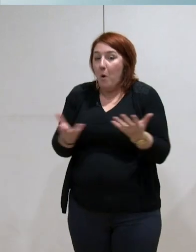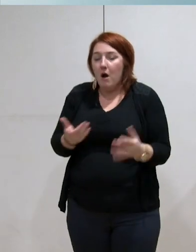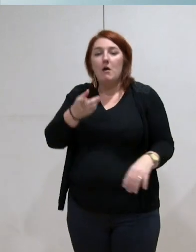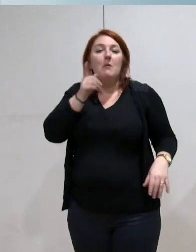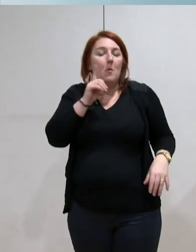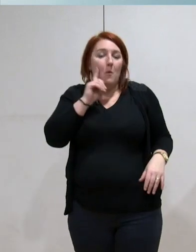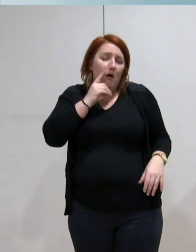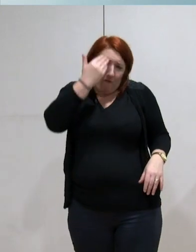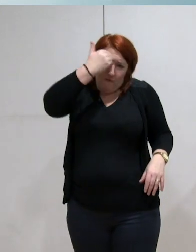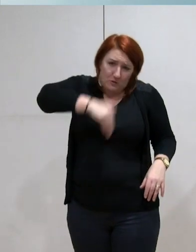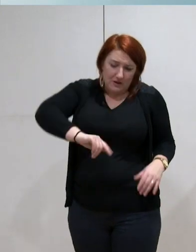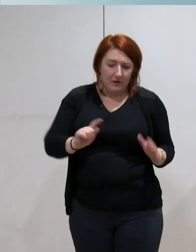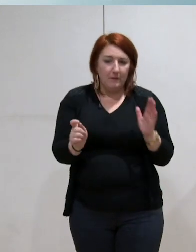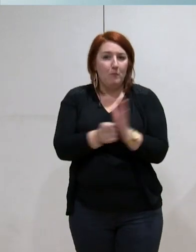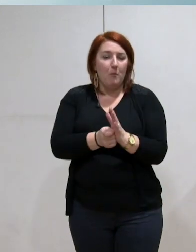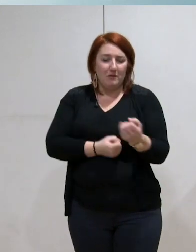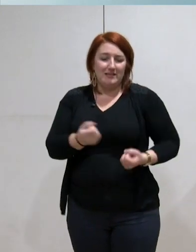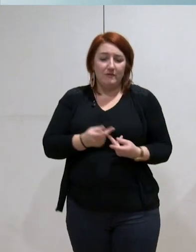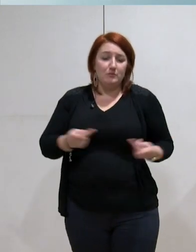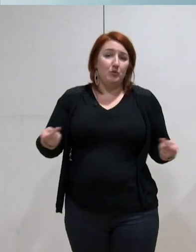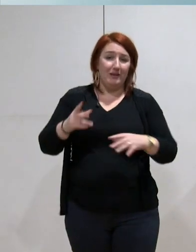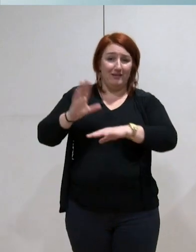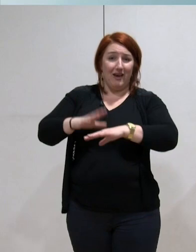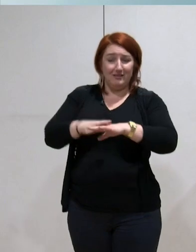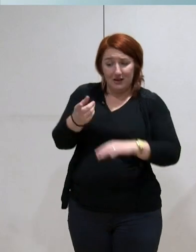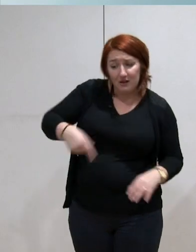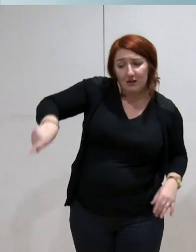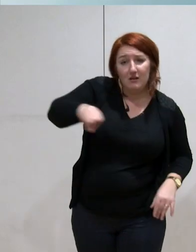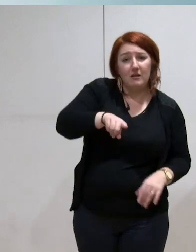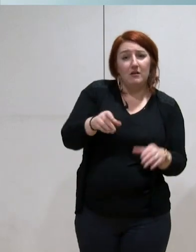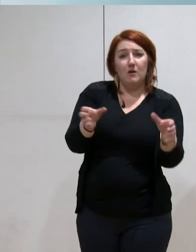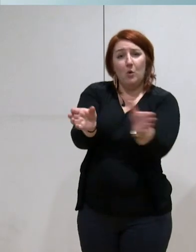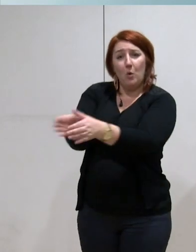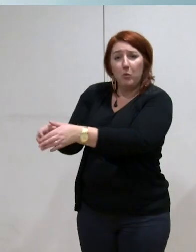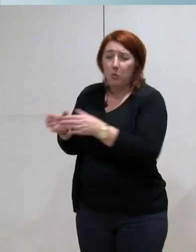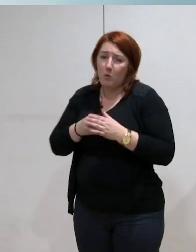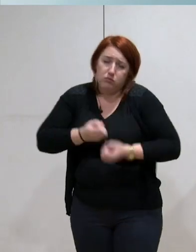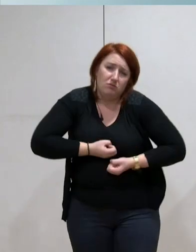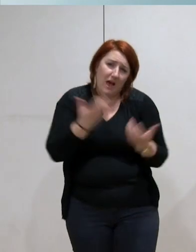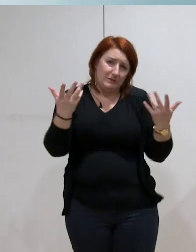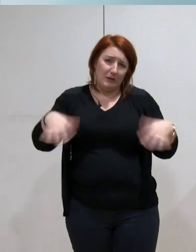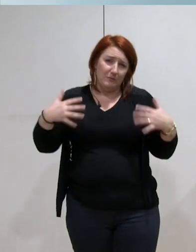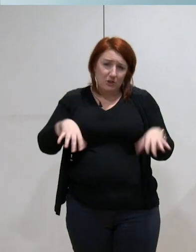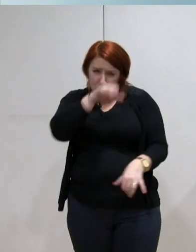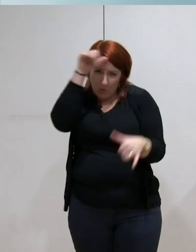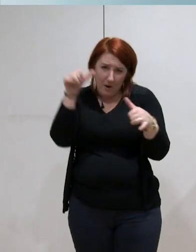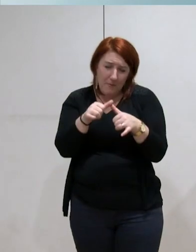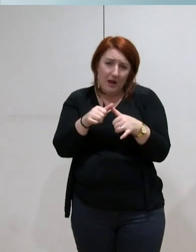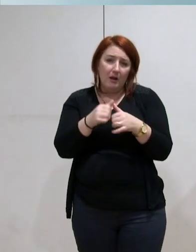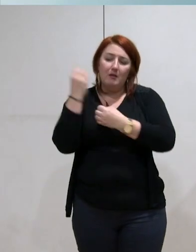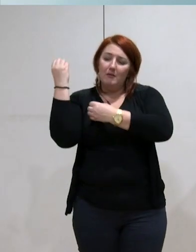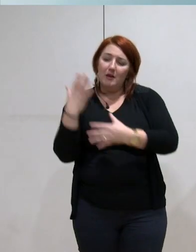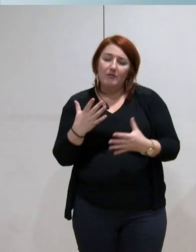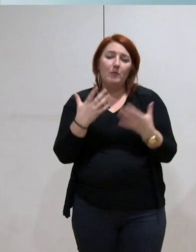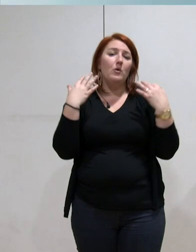très bien la demande de service public sur ce quartier a été exprimée par l'ensemble des groupes je l'ai encore le souvenir des débats que nous avions eu après les événements de